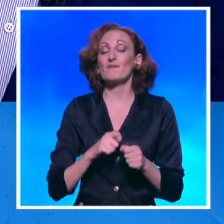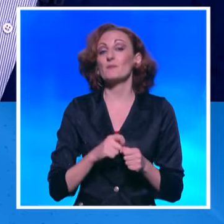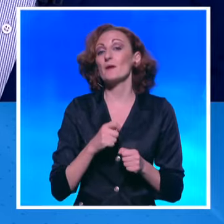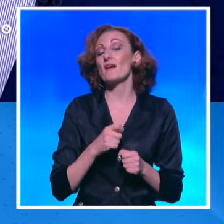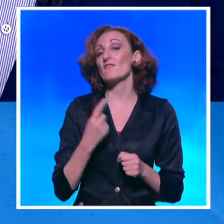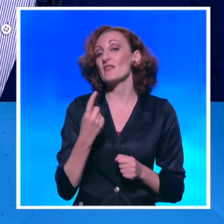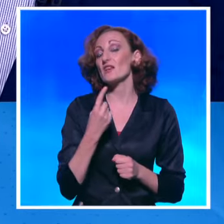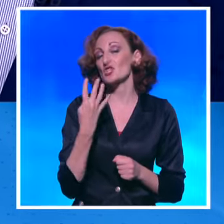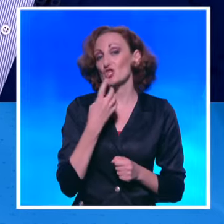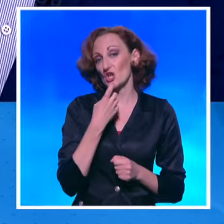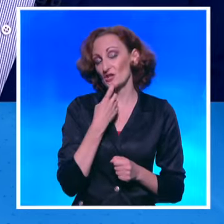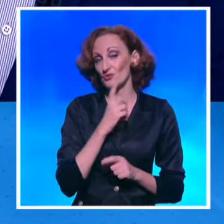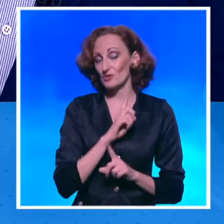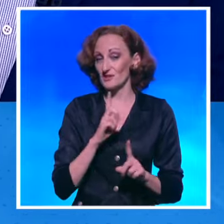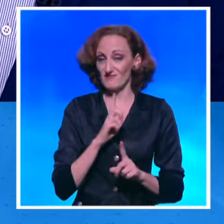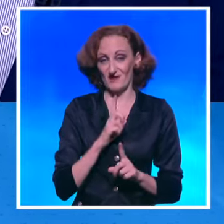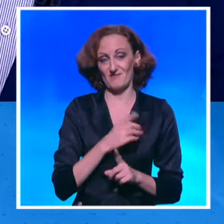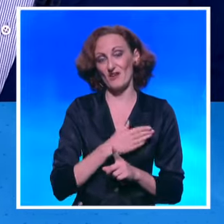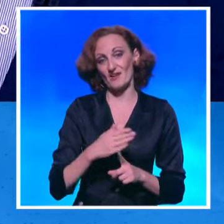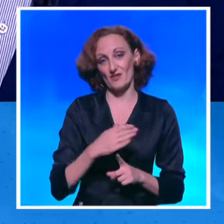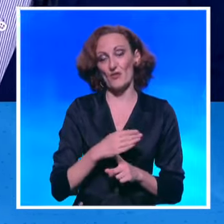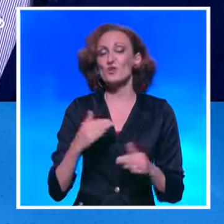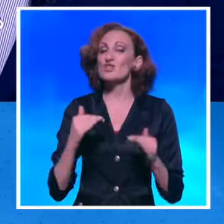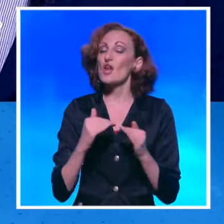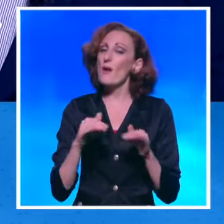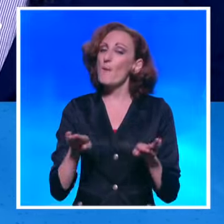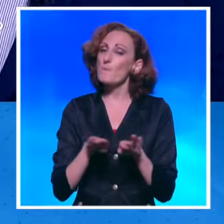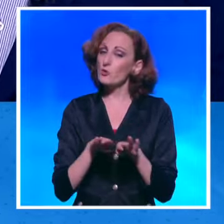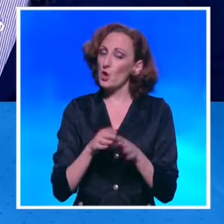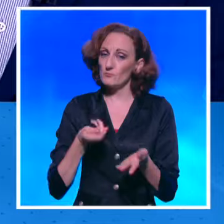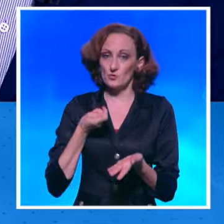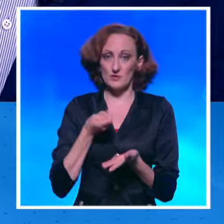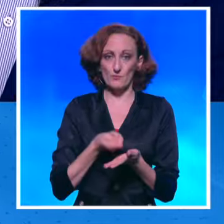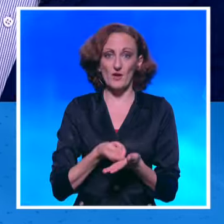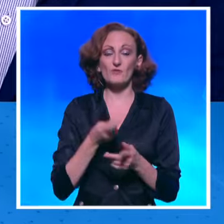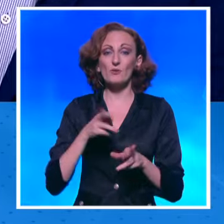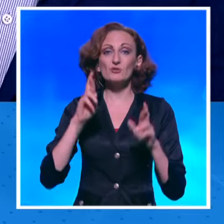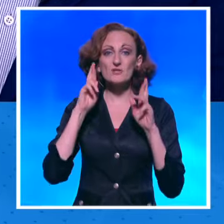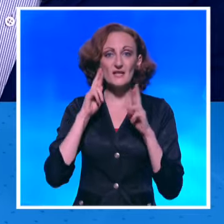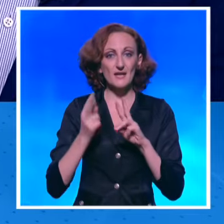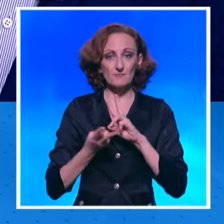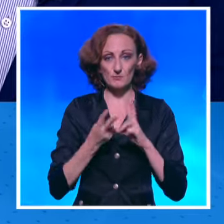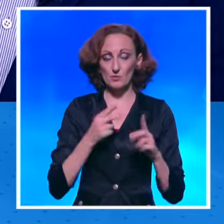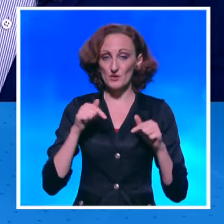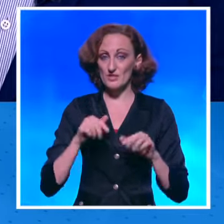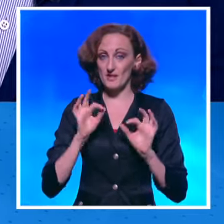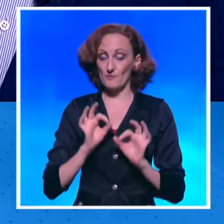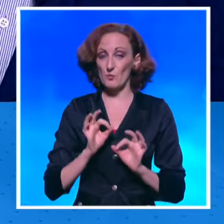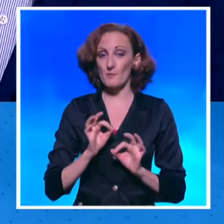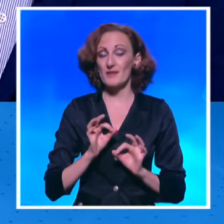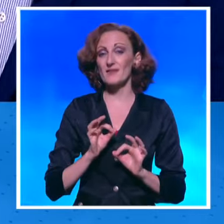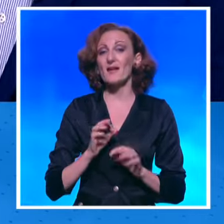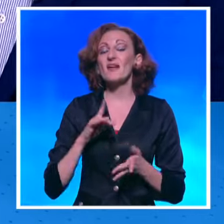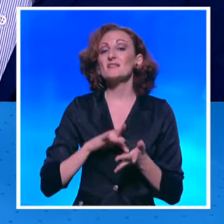е добрата практика, веднъж на няколко месеца. Така че предполагам, ще са подобни. Това, което се надявам да се промени, е, че в момента, например, ЦИК дава 25 лева